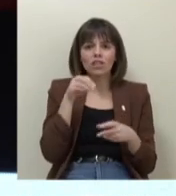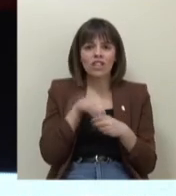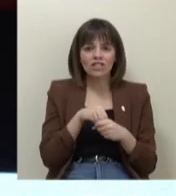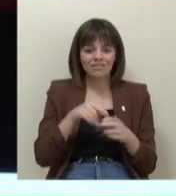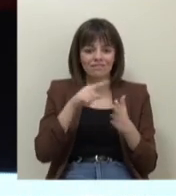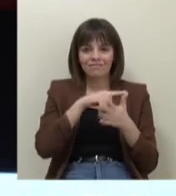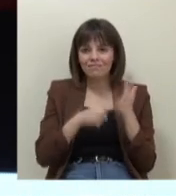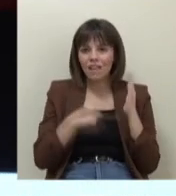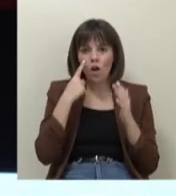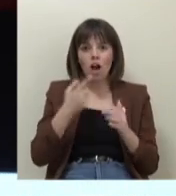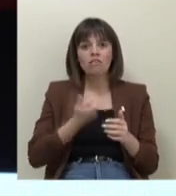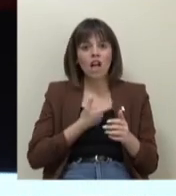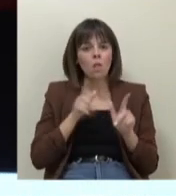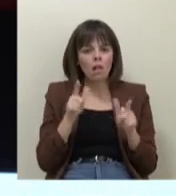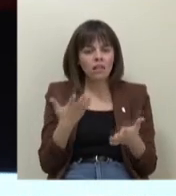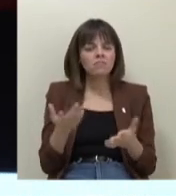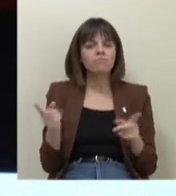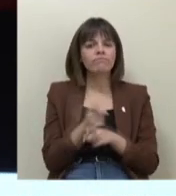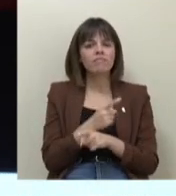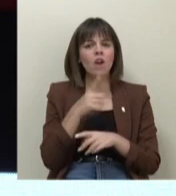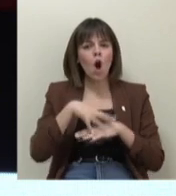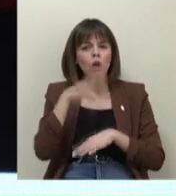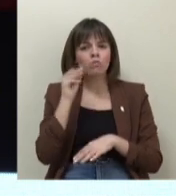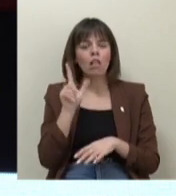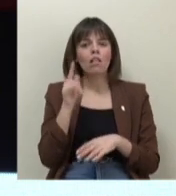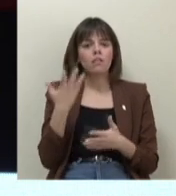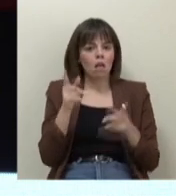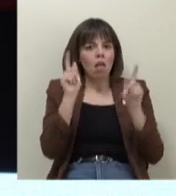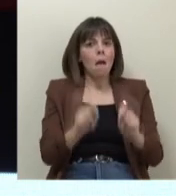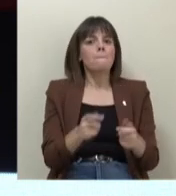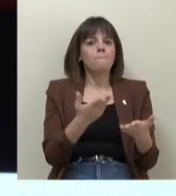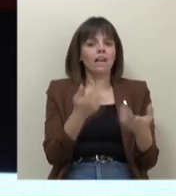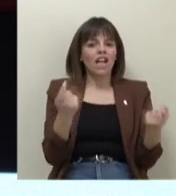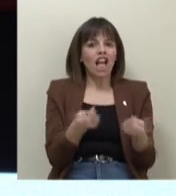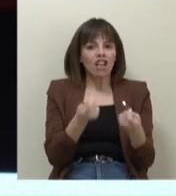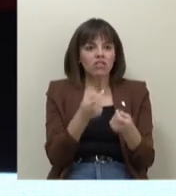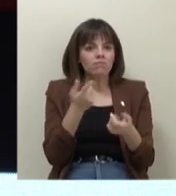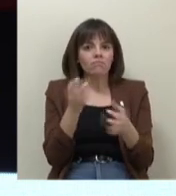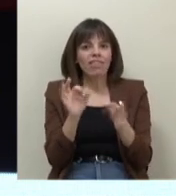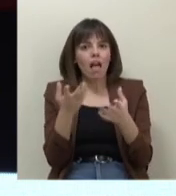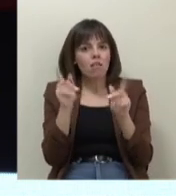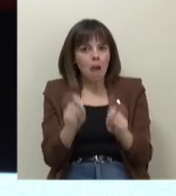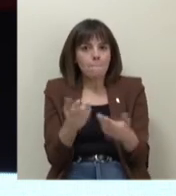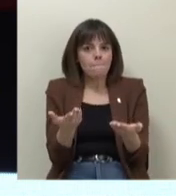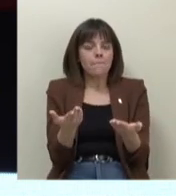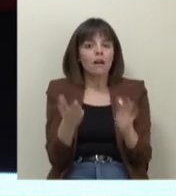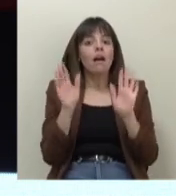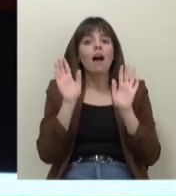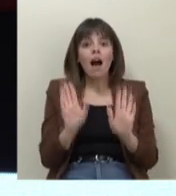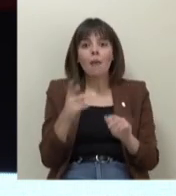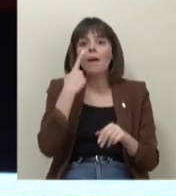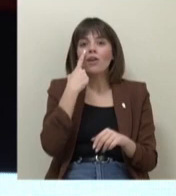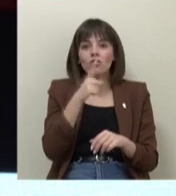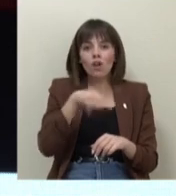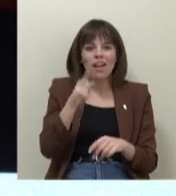içini doldurmada kanun lazım, yasa lazım, komisyon lazım. Yapın, işiniz gücünüz ne yani, yapın bunları. Ama basit,